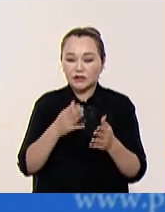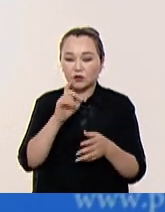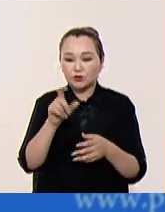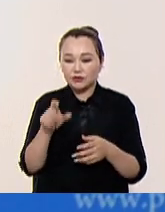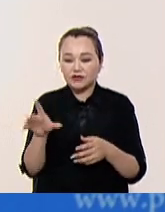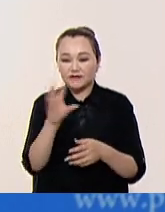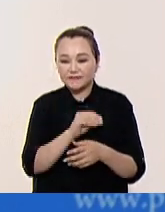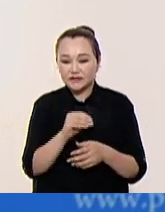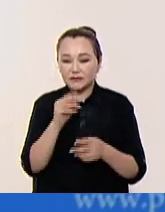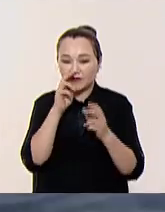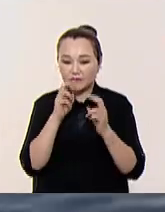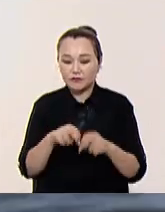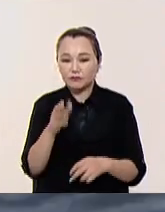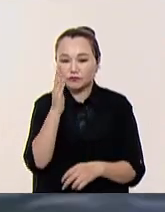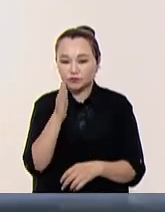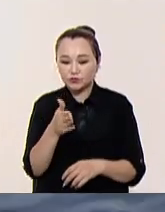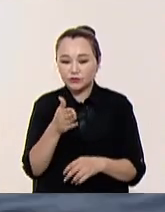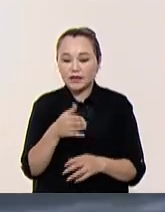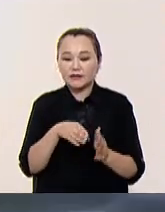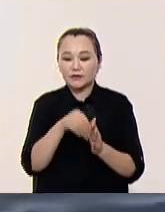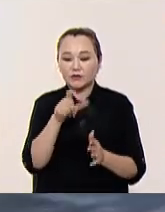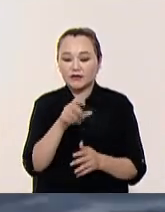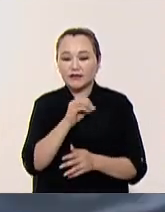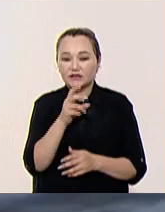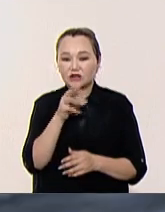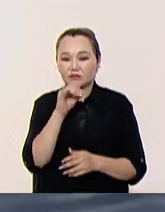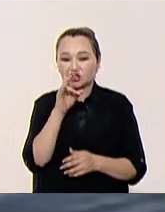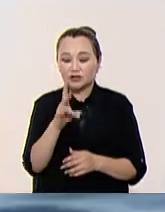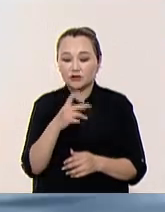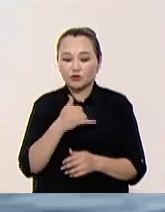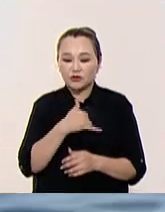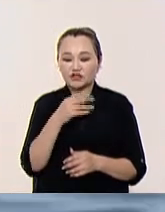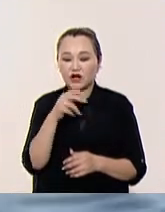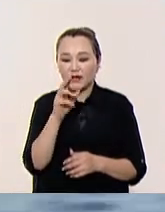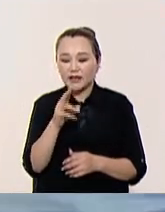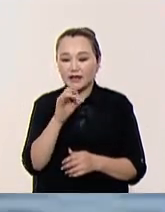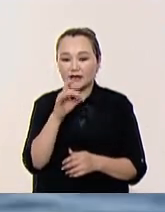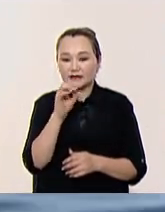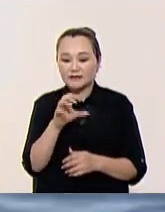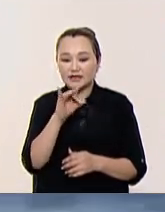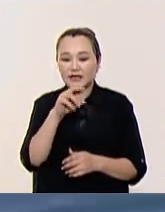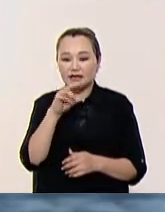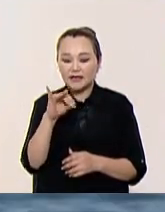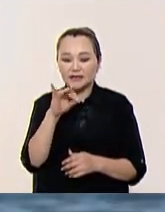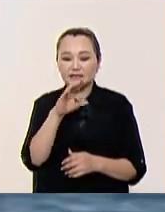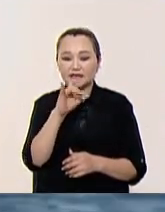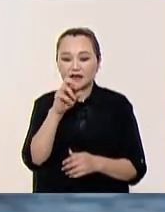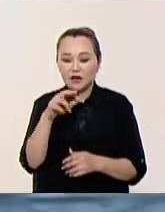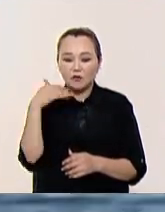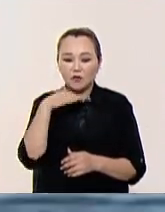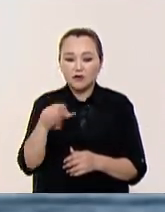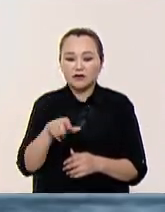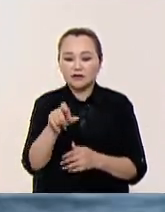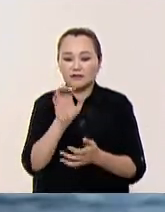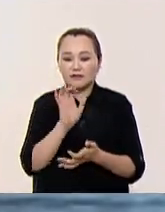адамдарды тексереміз. Ал депутат Еділ Жаңбыршин бізде Жайық, Ертіс, Іле мен Сырдариядан бастап көп өзен